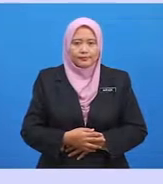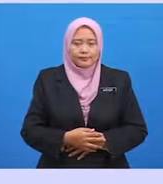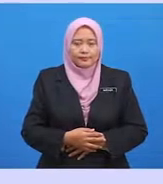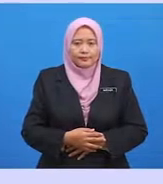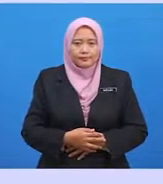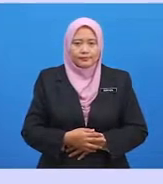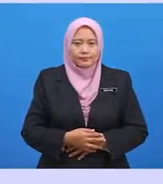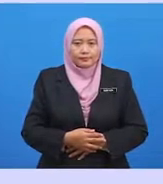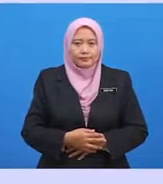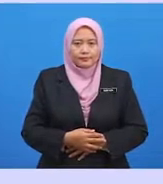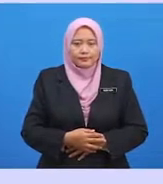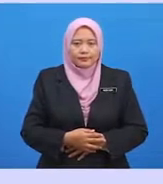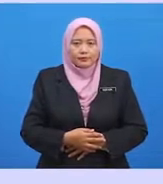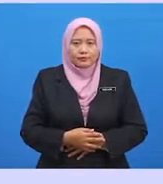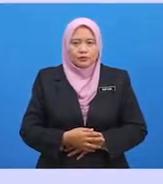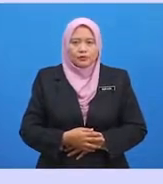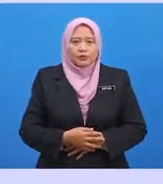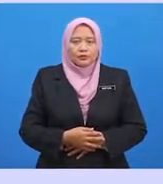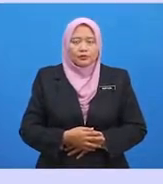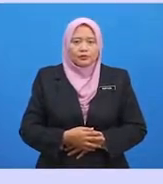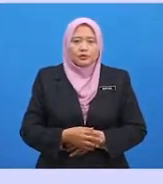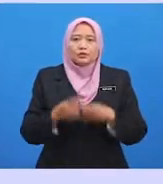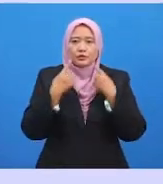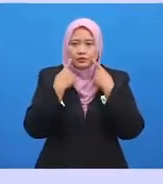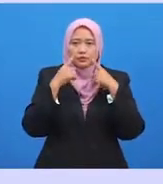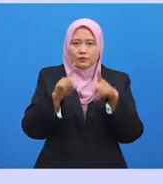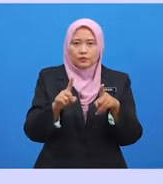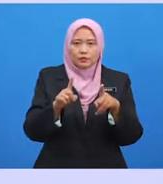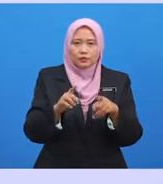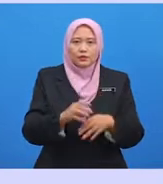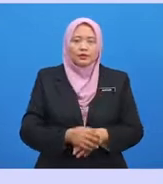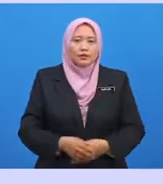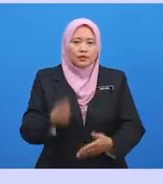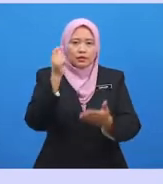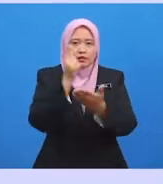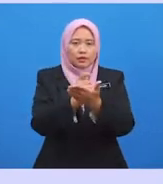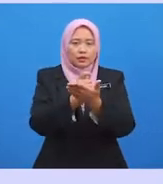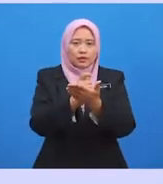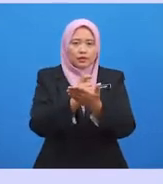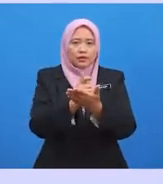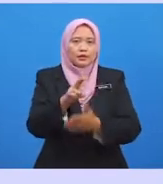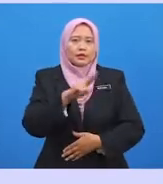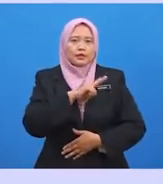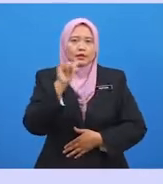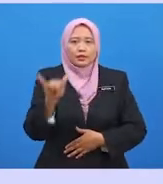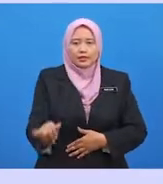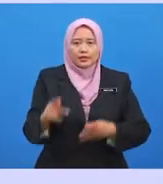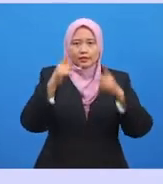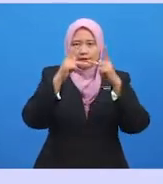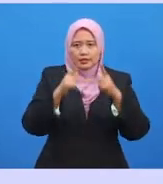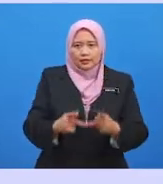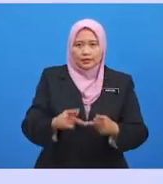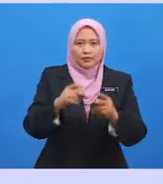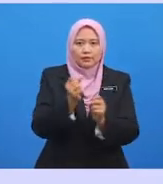jawabannya bersama-sama jawabannya ialah menahan hate Yang Kekal bentuknya